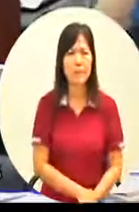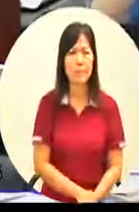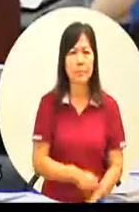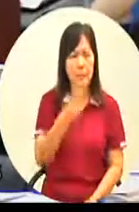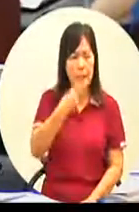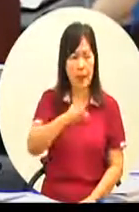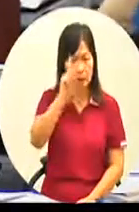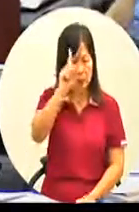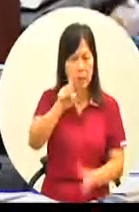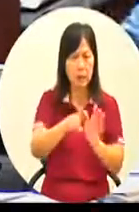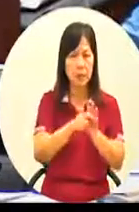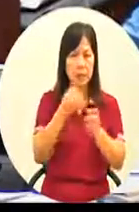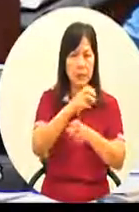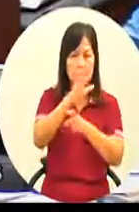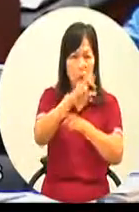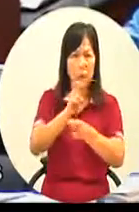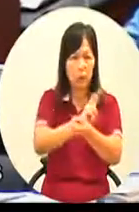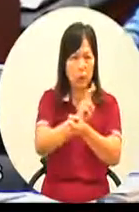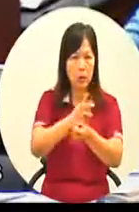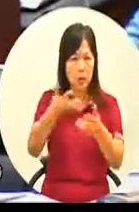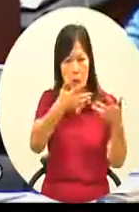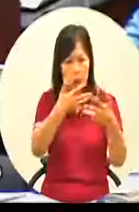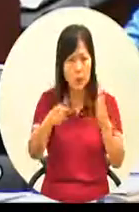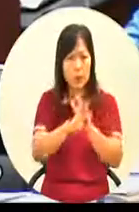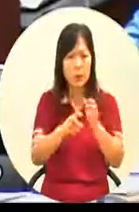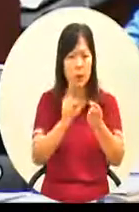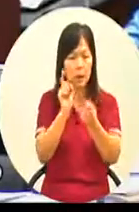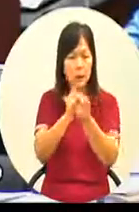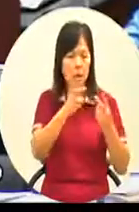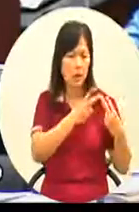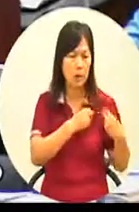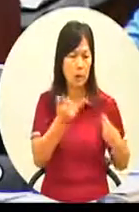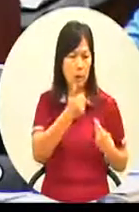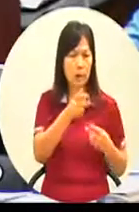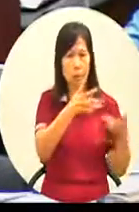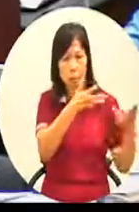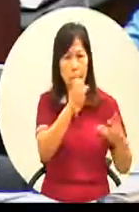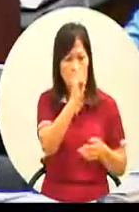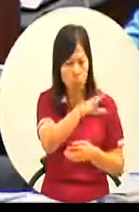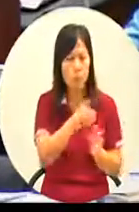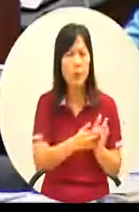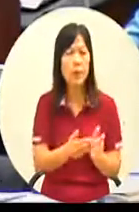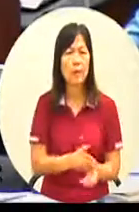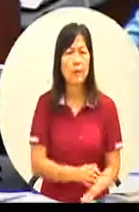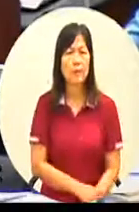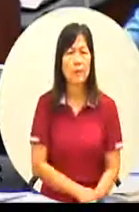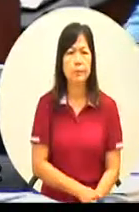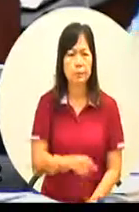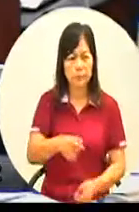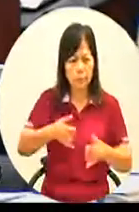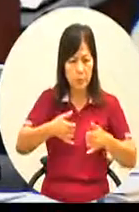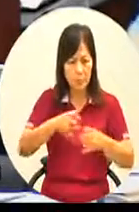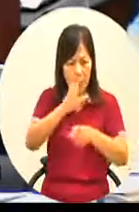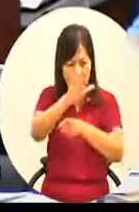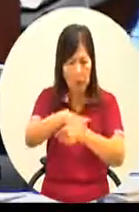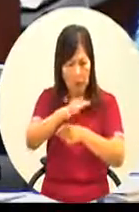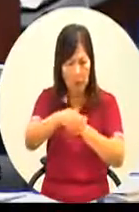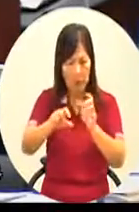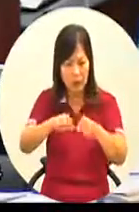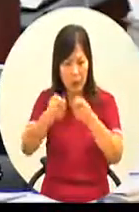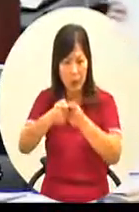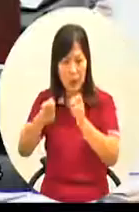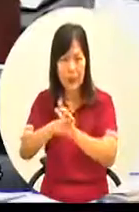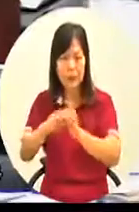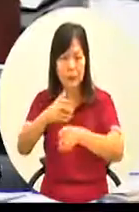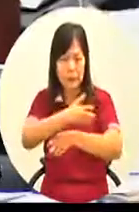迄个农林咨询，我有甲按蔡慧君蔡局长，我嘛甲讲，即道的农灾啦，伫庄卡